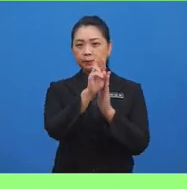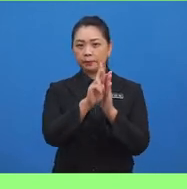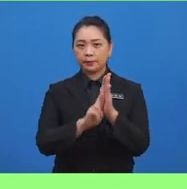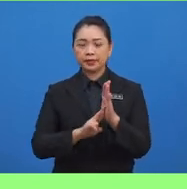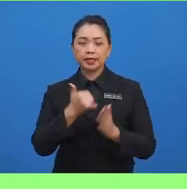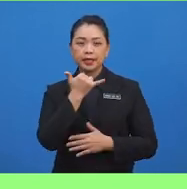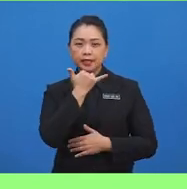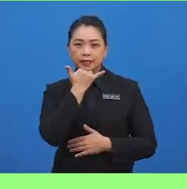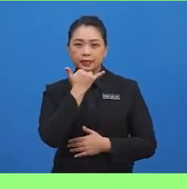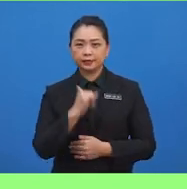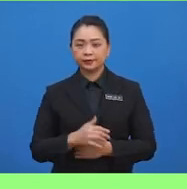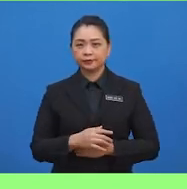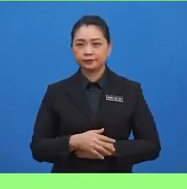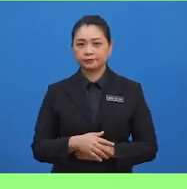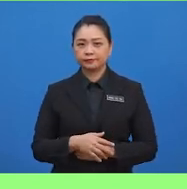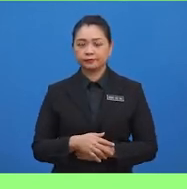bersalah